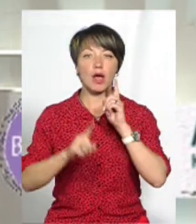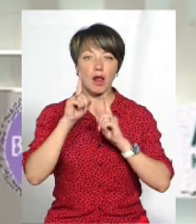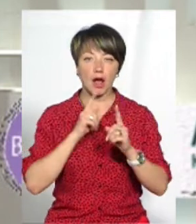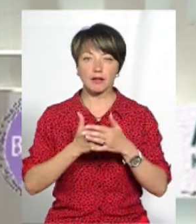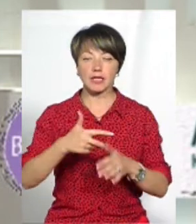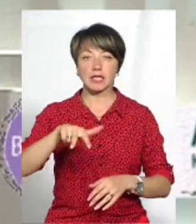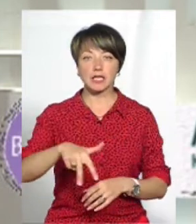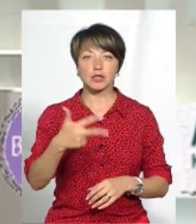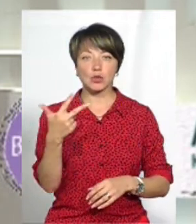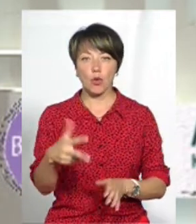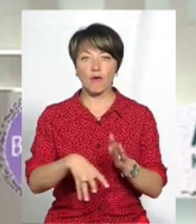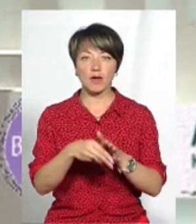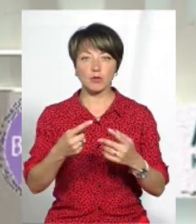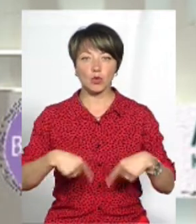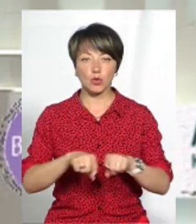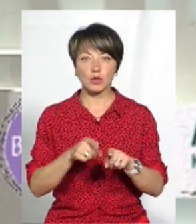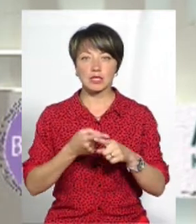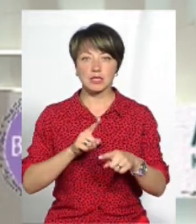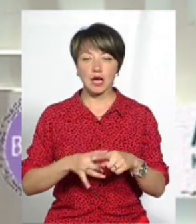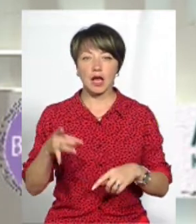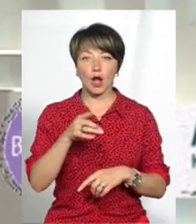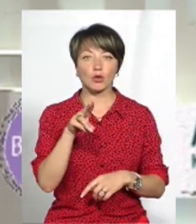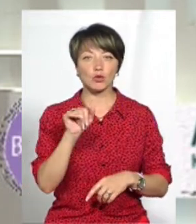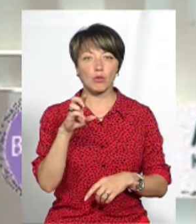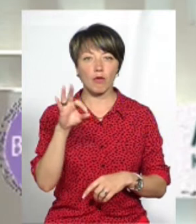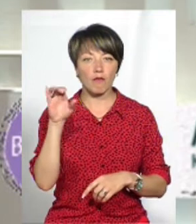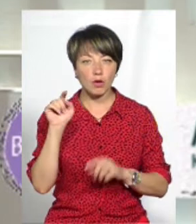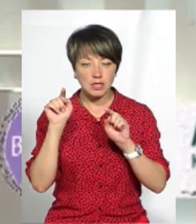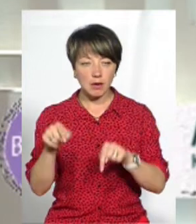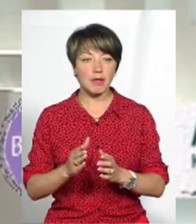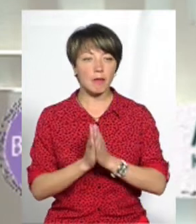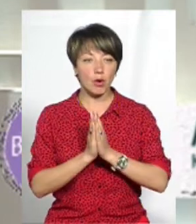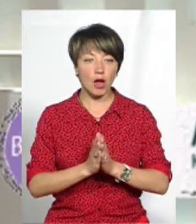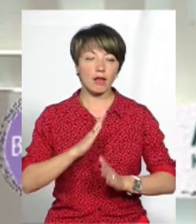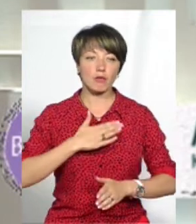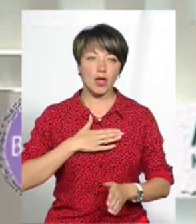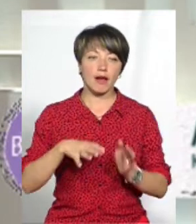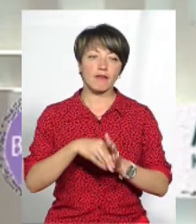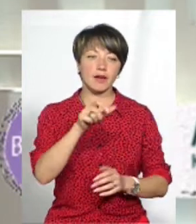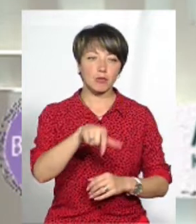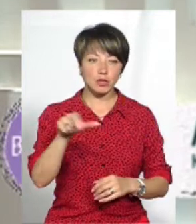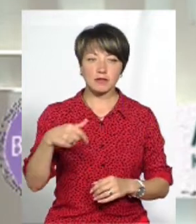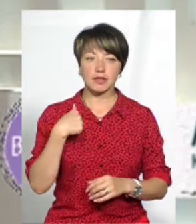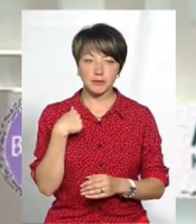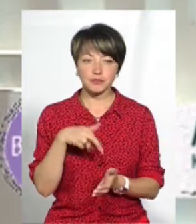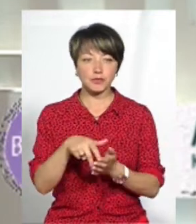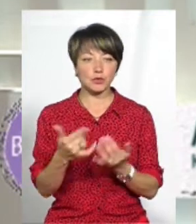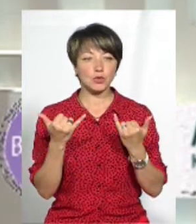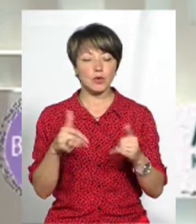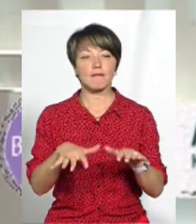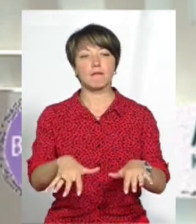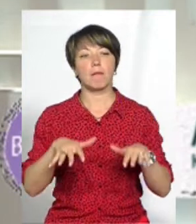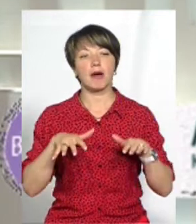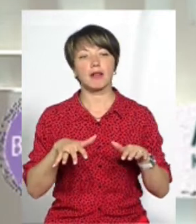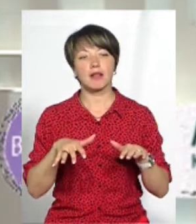ради від 32-го виборчого округу. Це є мікрорайон Дубово. Саме на прохання моїх виборців я йду сьогодні в